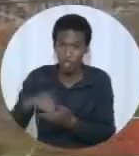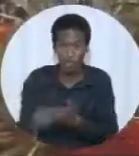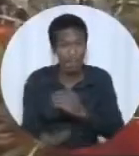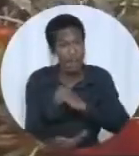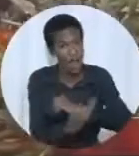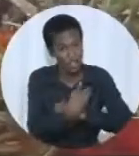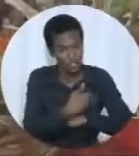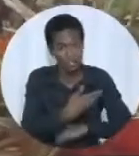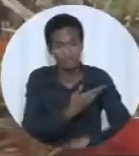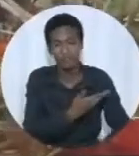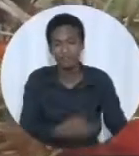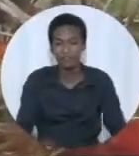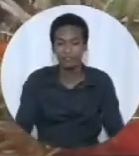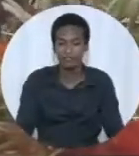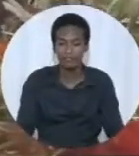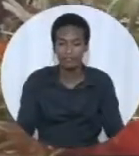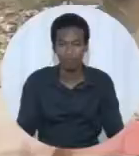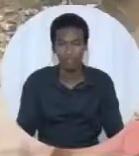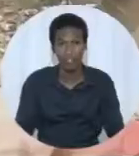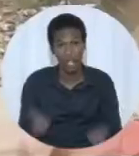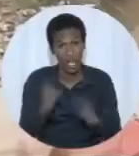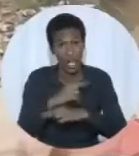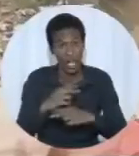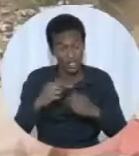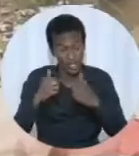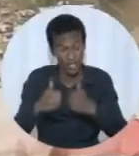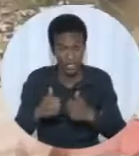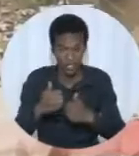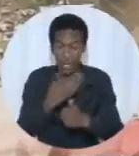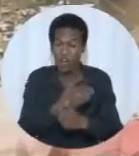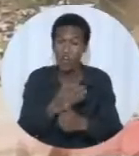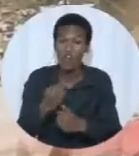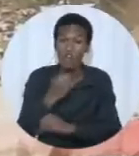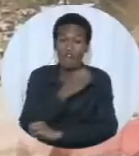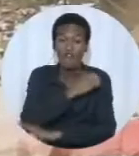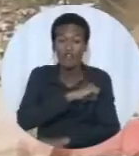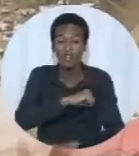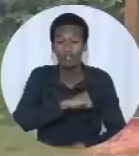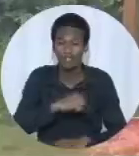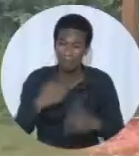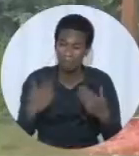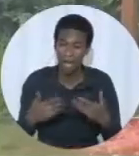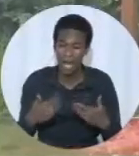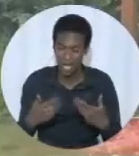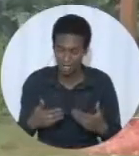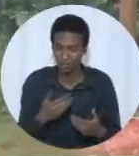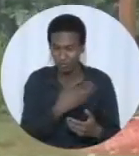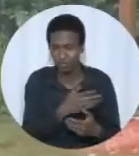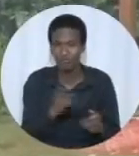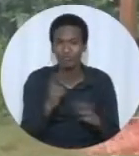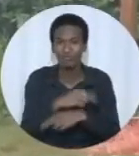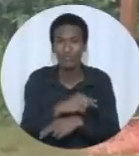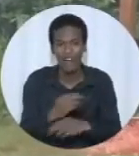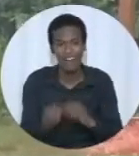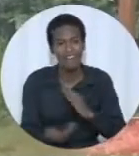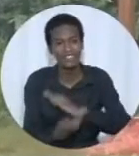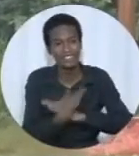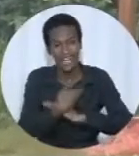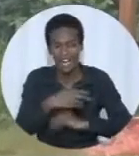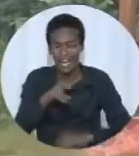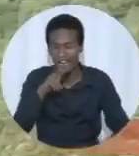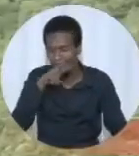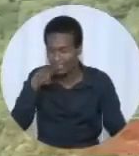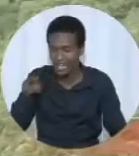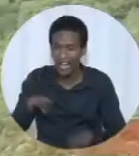matetiky. Natsaraina ny fotodrafitra samaro ohatra ny amin'ny site anosiravo ho fampiroboroboana amin'ny fizahantany